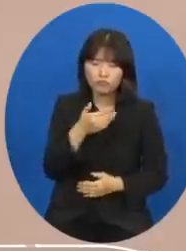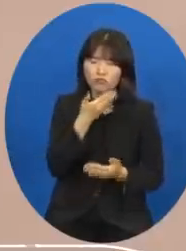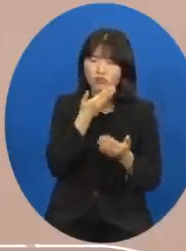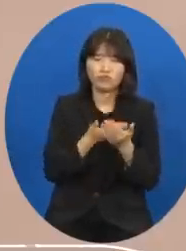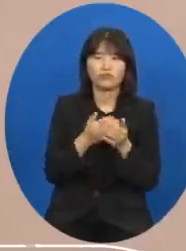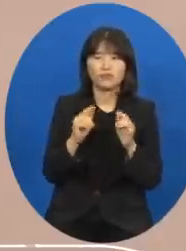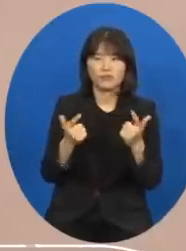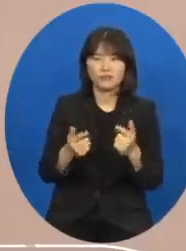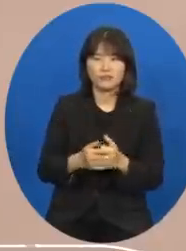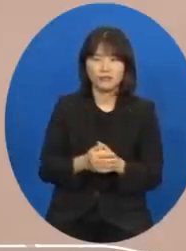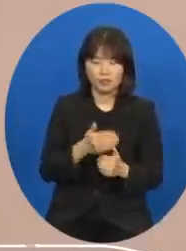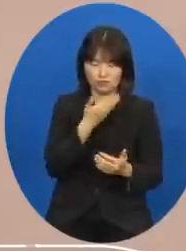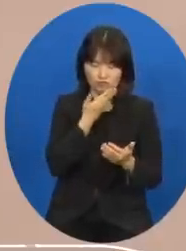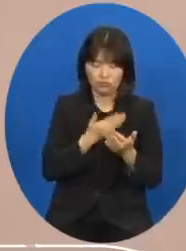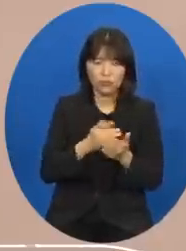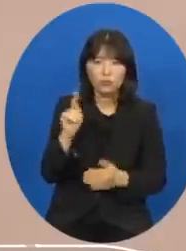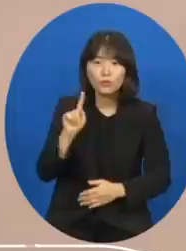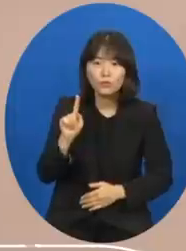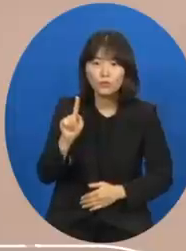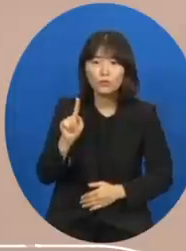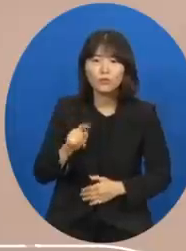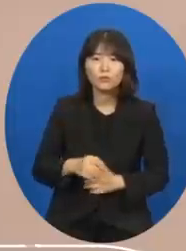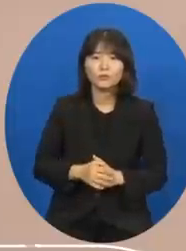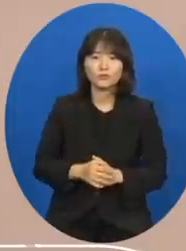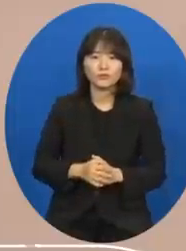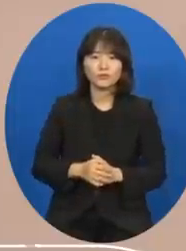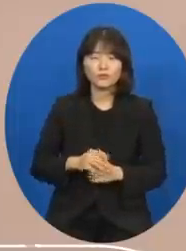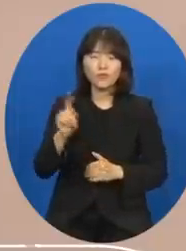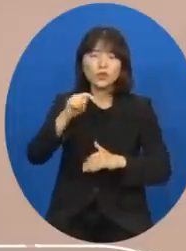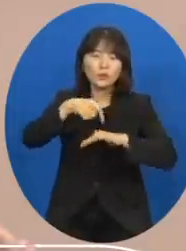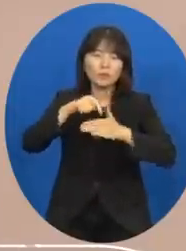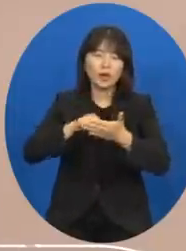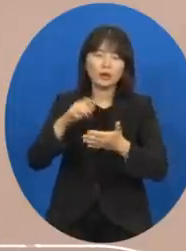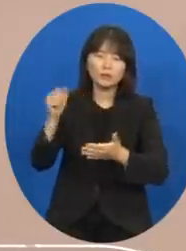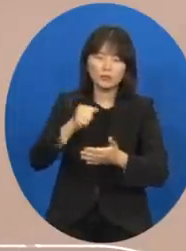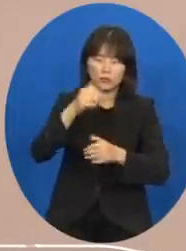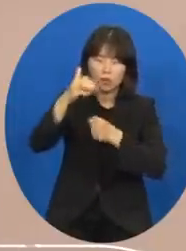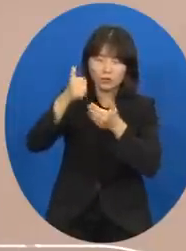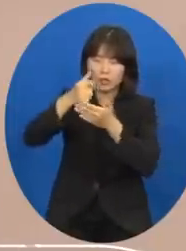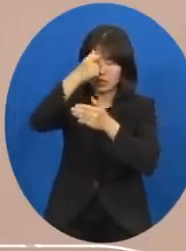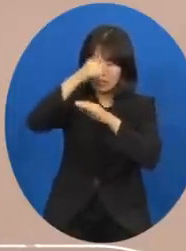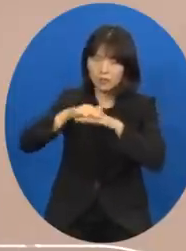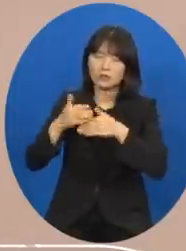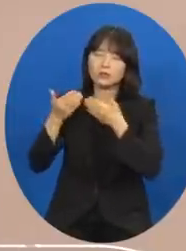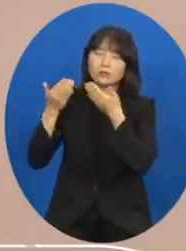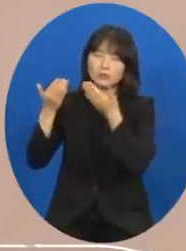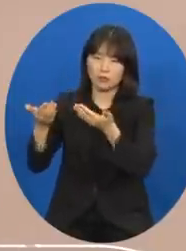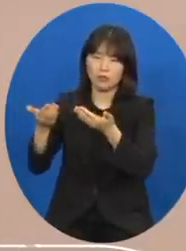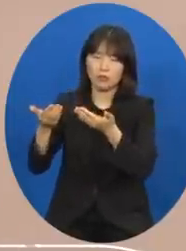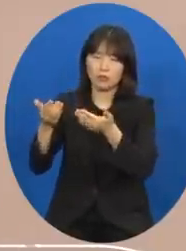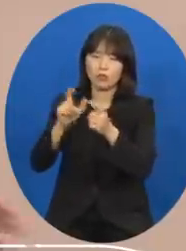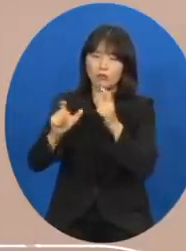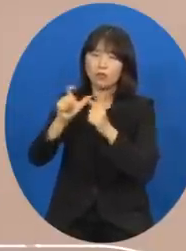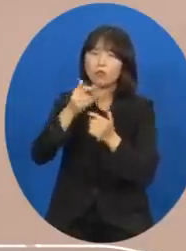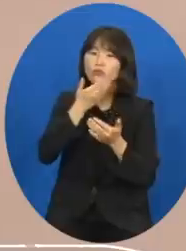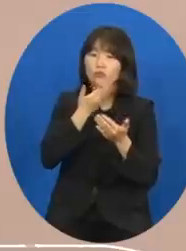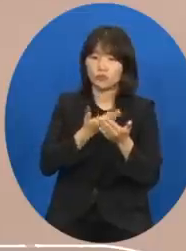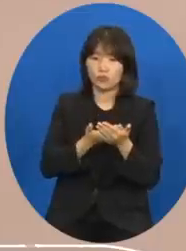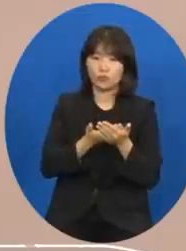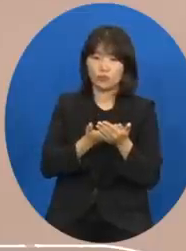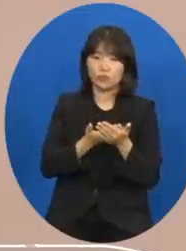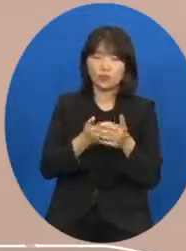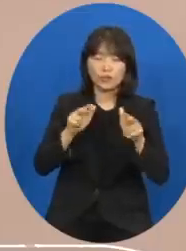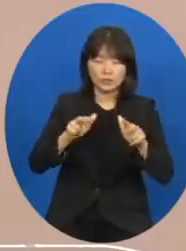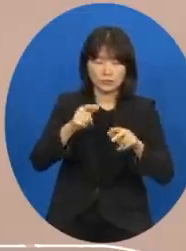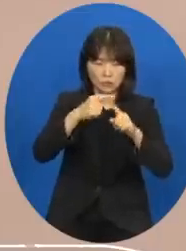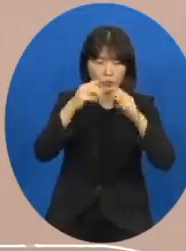아니다. 중요한 것은 어떤 마음으로 하나님께 예배하는 것이다 하는 거죠. 지금 예배당에